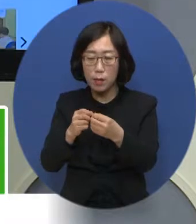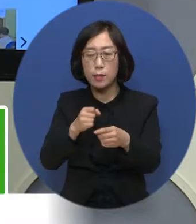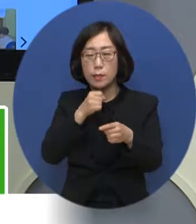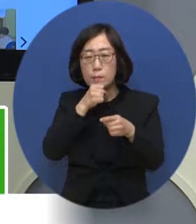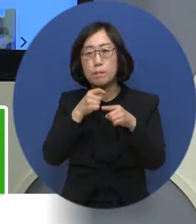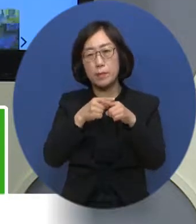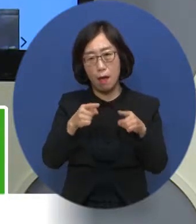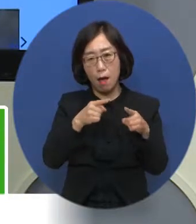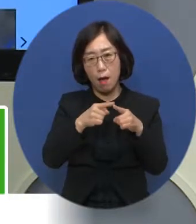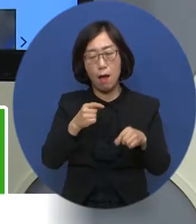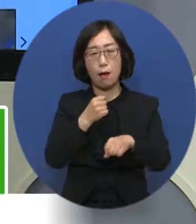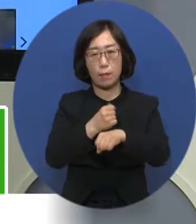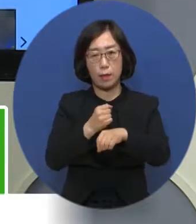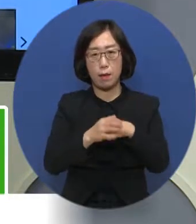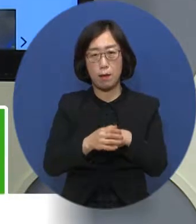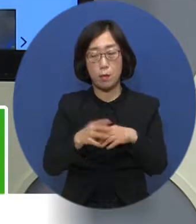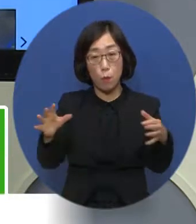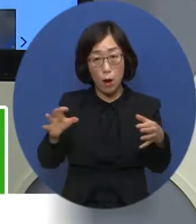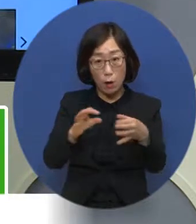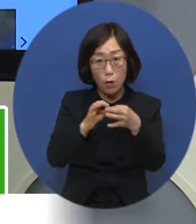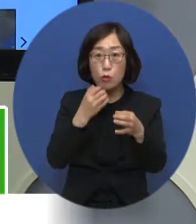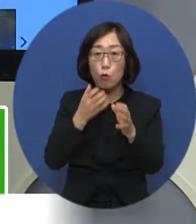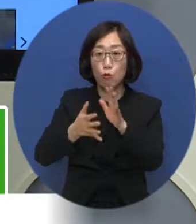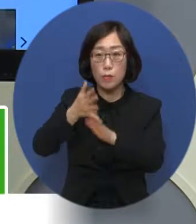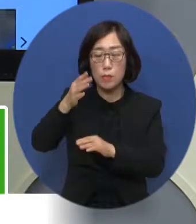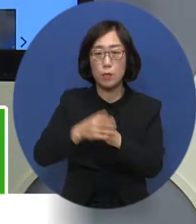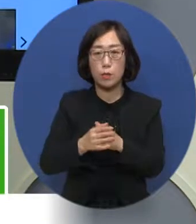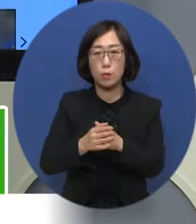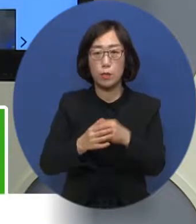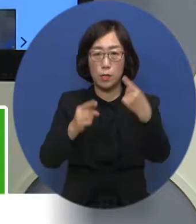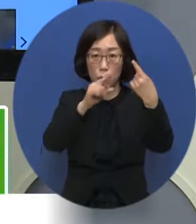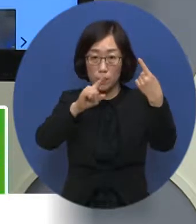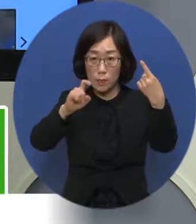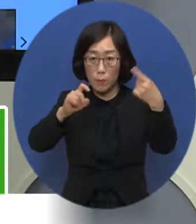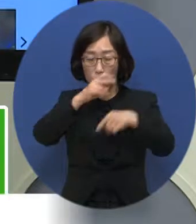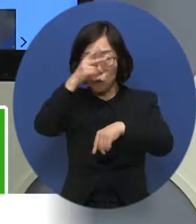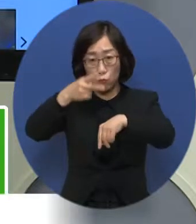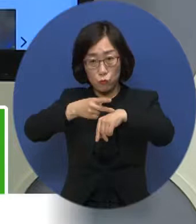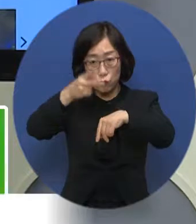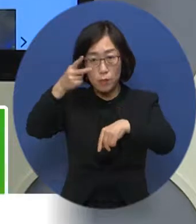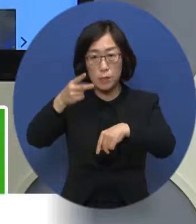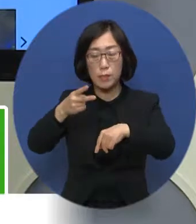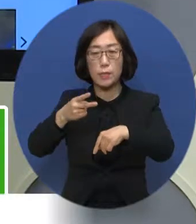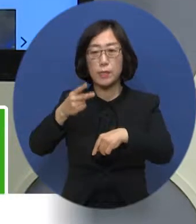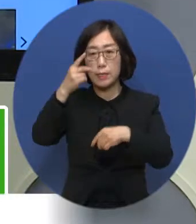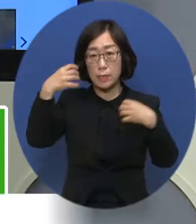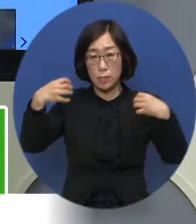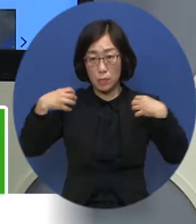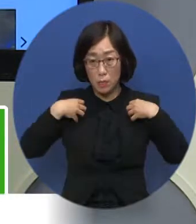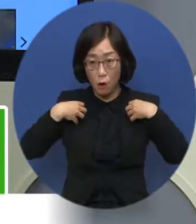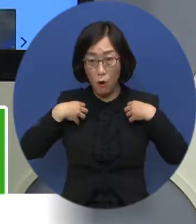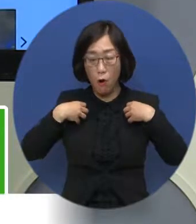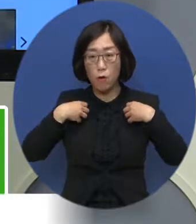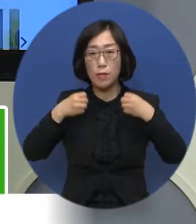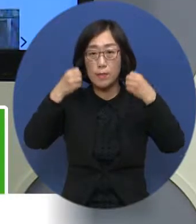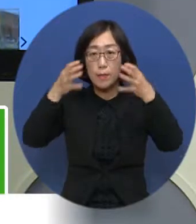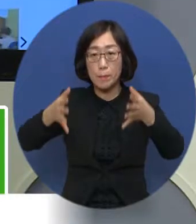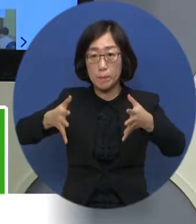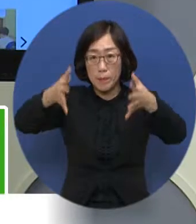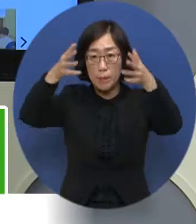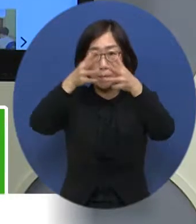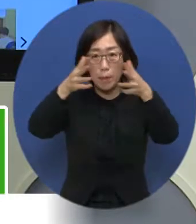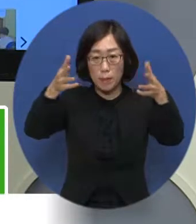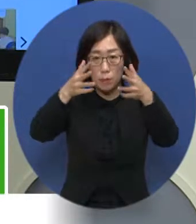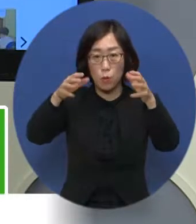진행합니다 이와 관련해 서울시는 오는 11일 오후 2시 서울시청 신청사 8층 다목적홀에서